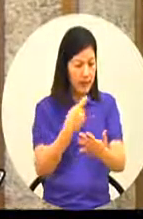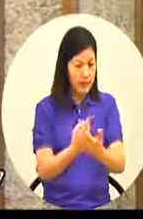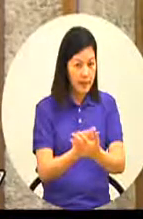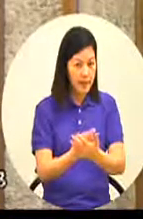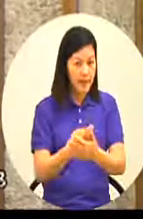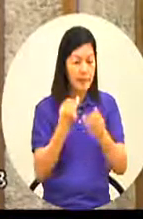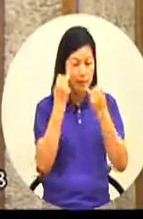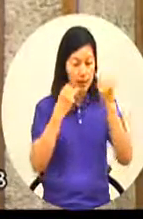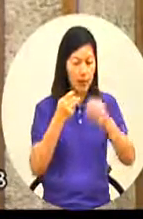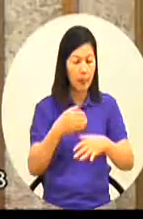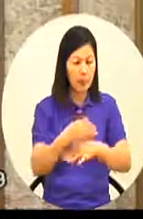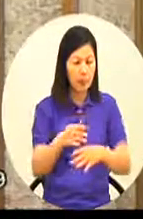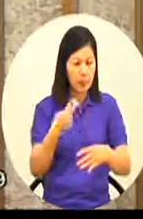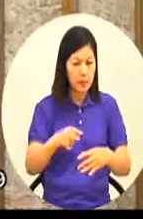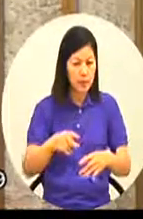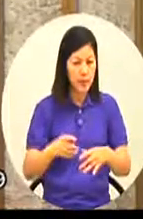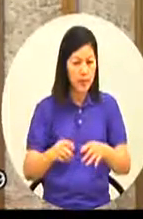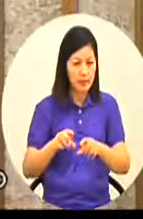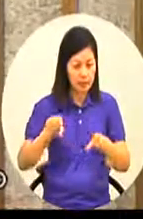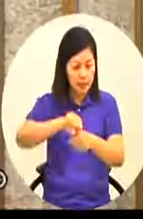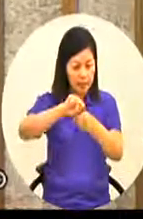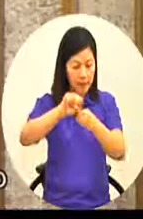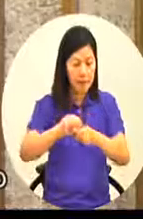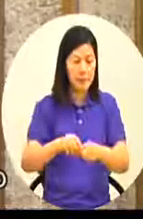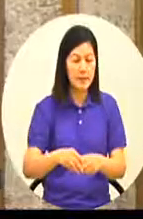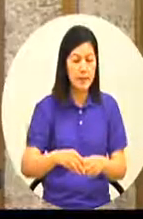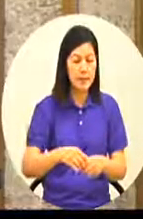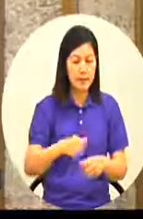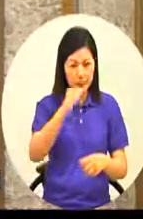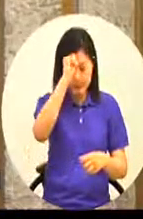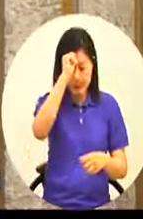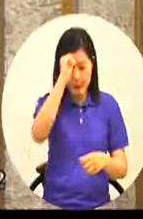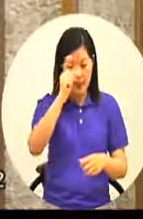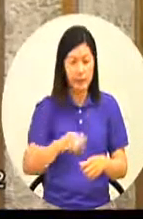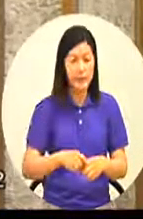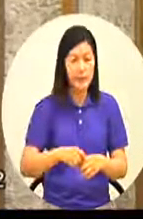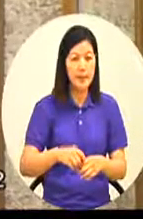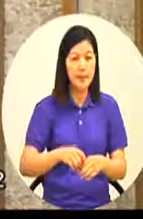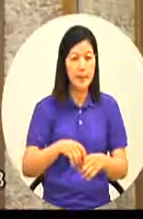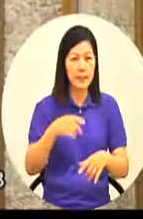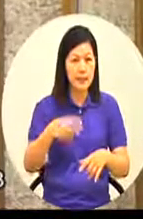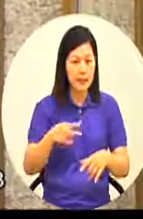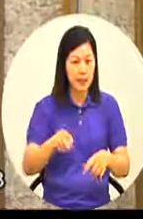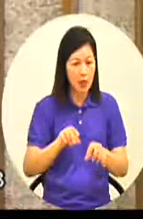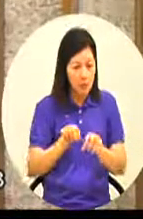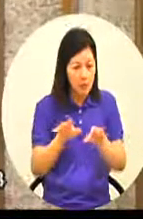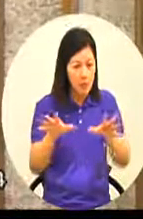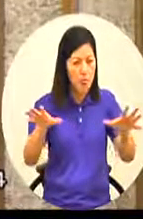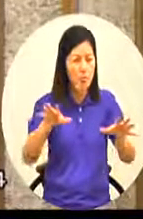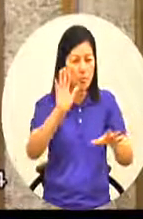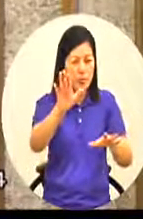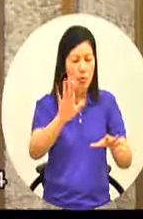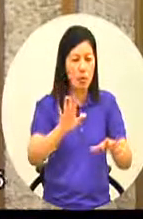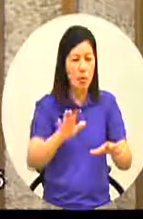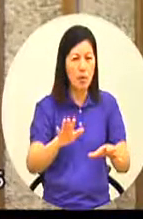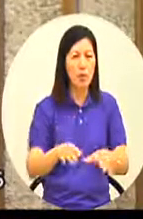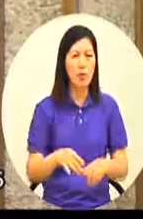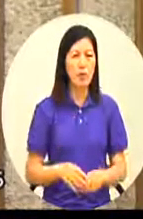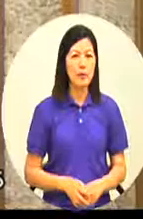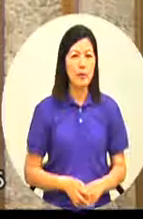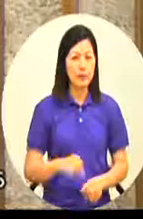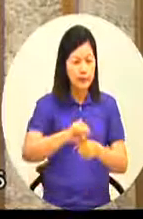都有在开拓出去，包括缅甸，包括印尼，包括其他的城市都有来参访，所以其实我们已经有扩充的这个新南向的平台。那这